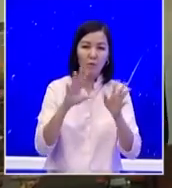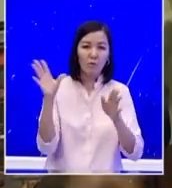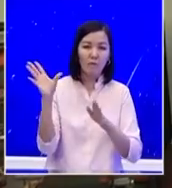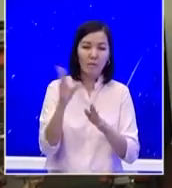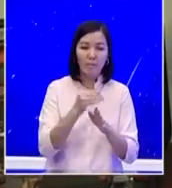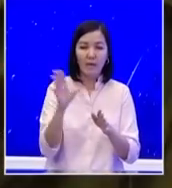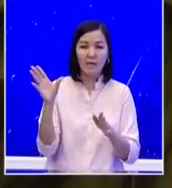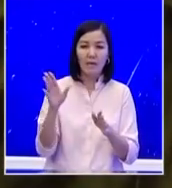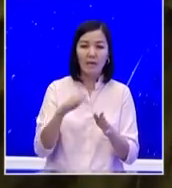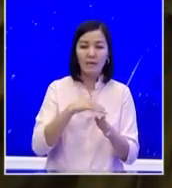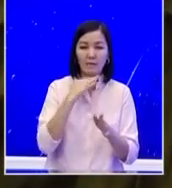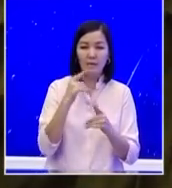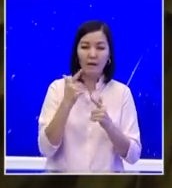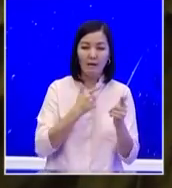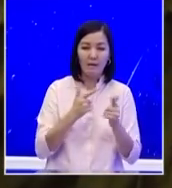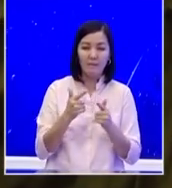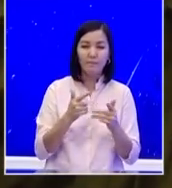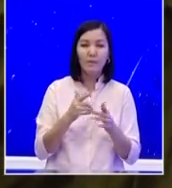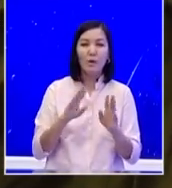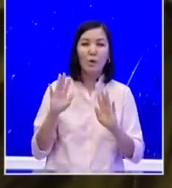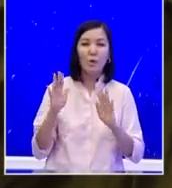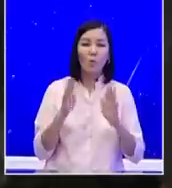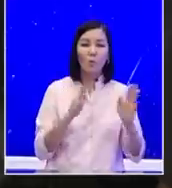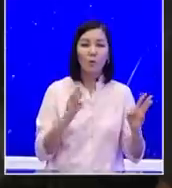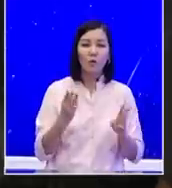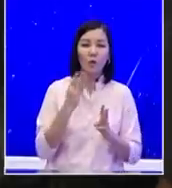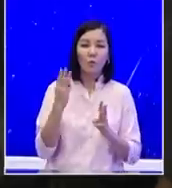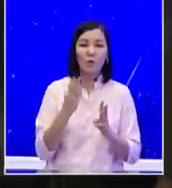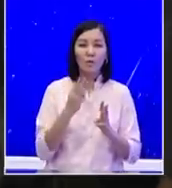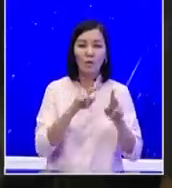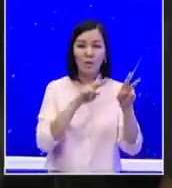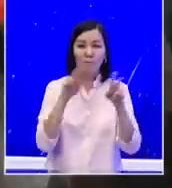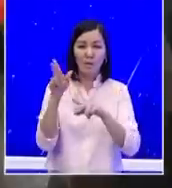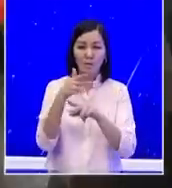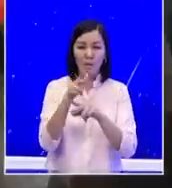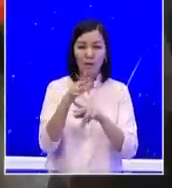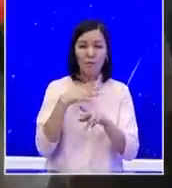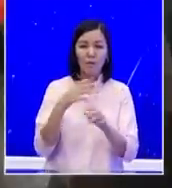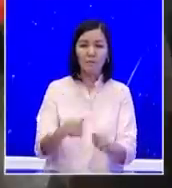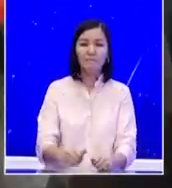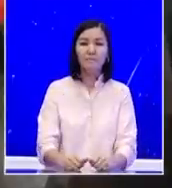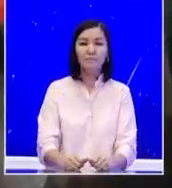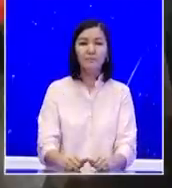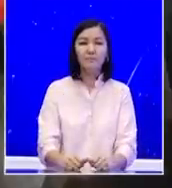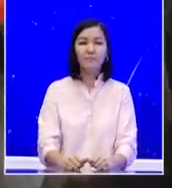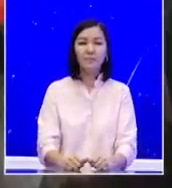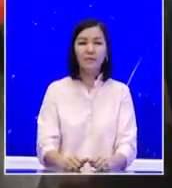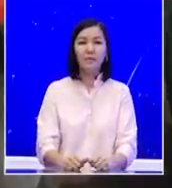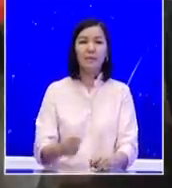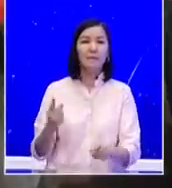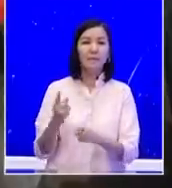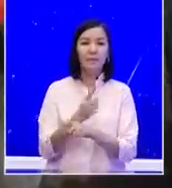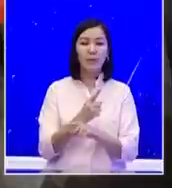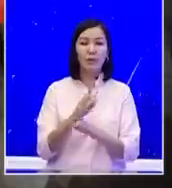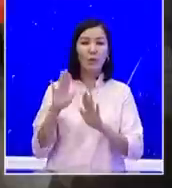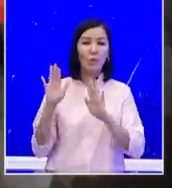мотор сорғыларының бәрі әзір. Ал орман шаруашылығы аумағы бейне бақылауға алынған. Қала бойынша осы жерде бірінші типті